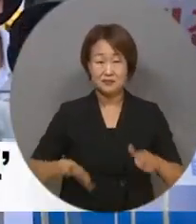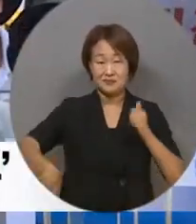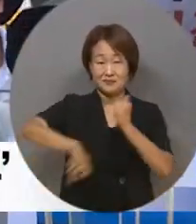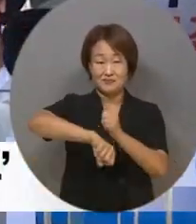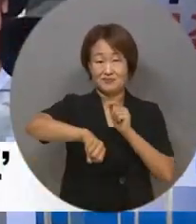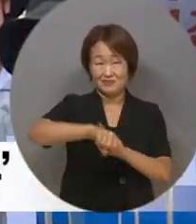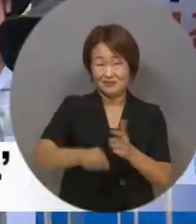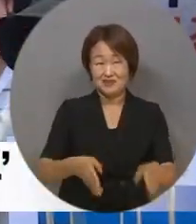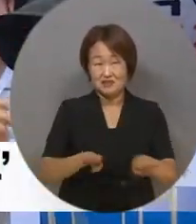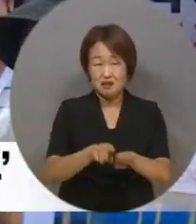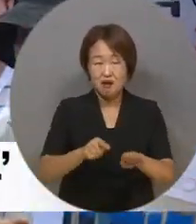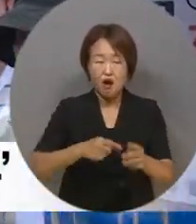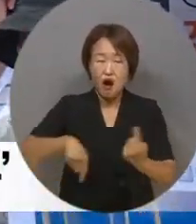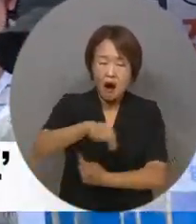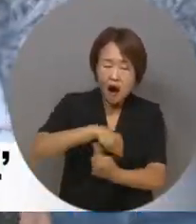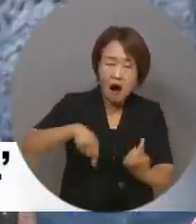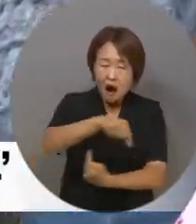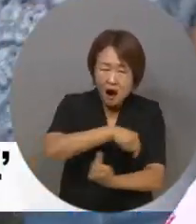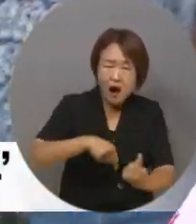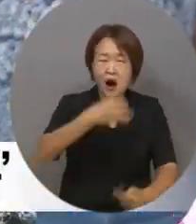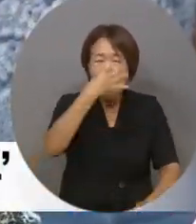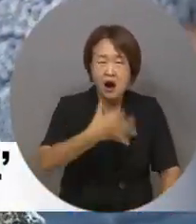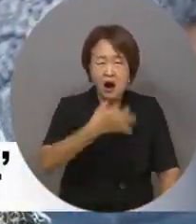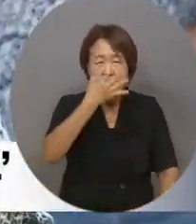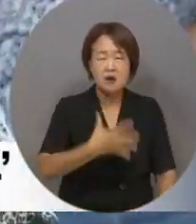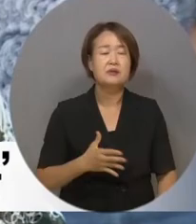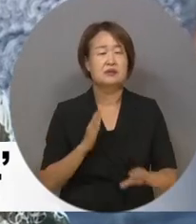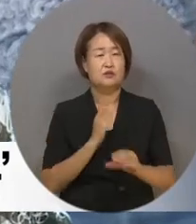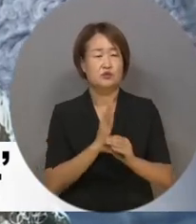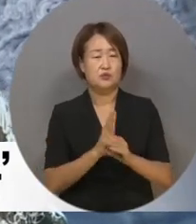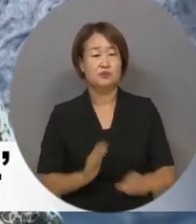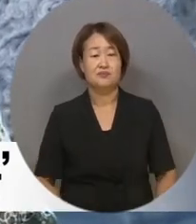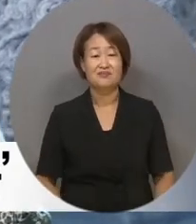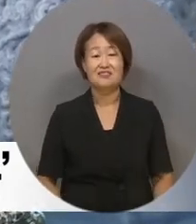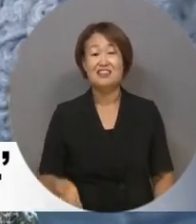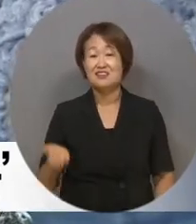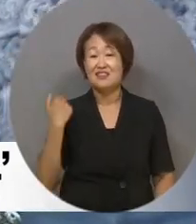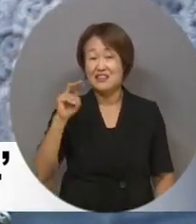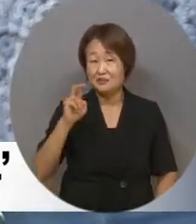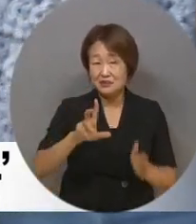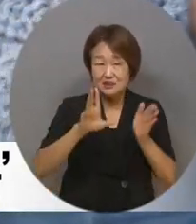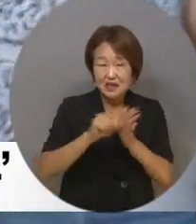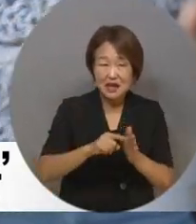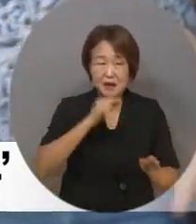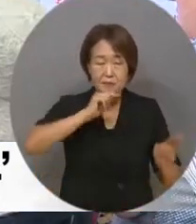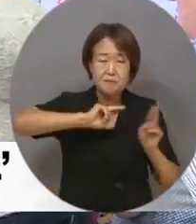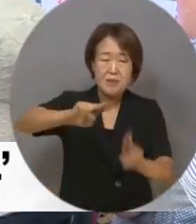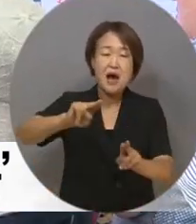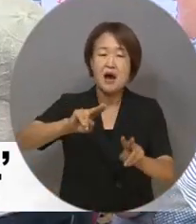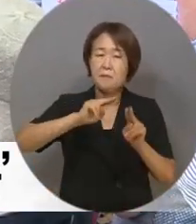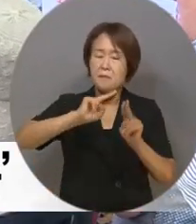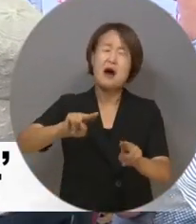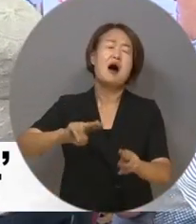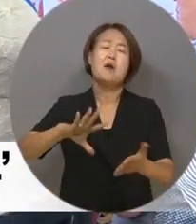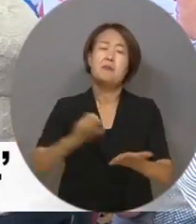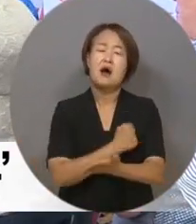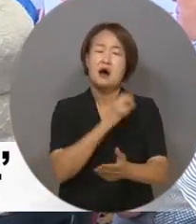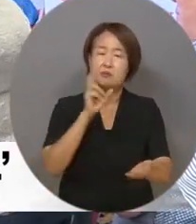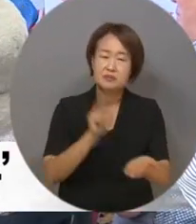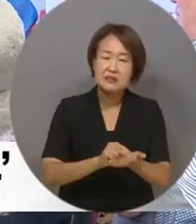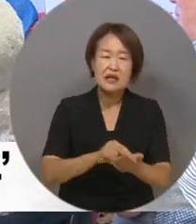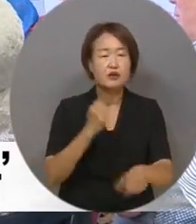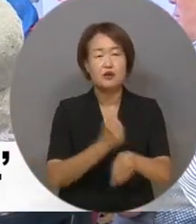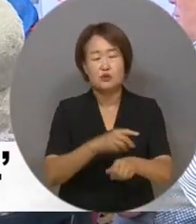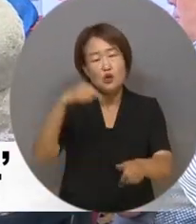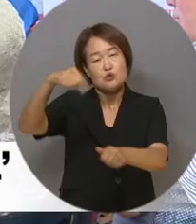산하시설들은 시설 유지 관리에도 어려움을 겪는 실정입니다. 지난 20일 추가적으로 압류와 추심이 진행되면서 프로그램을